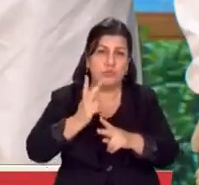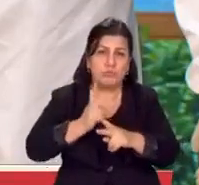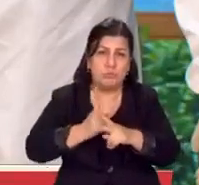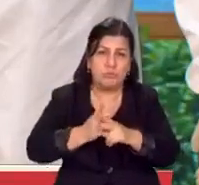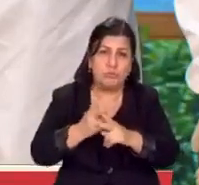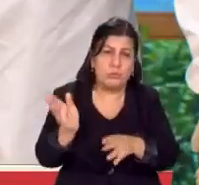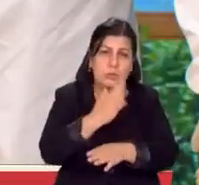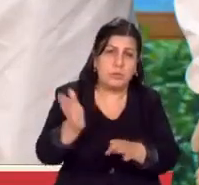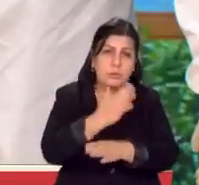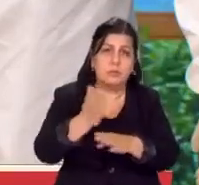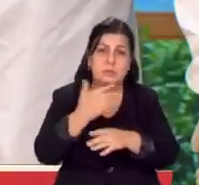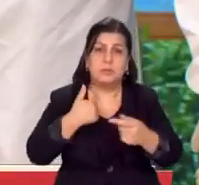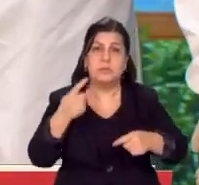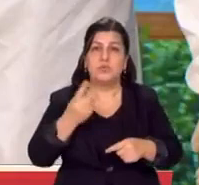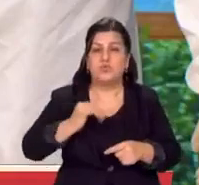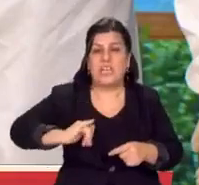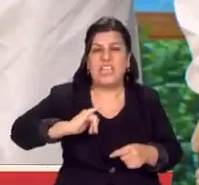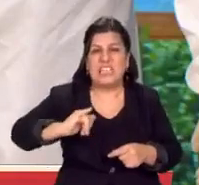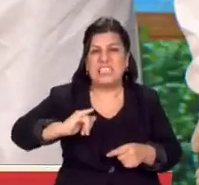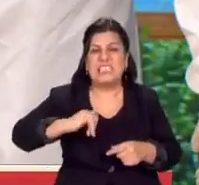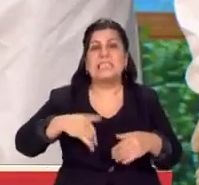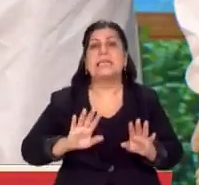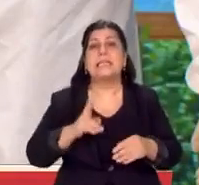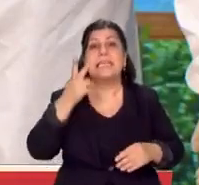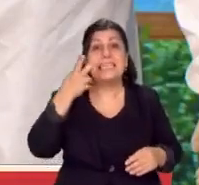çalışmalar ayrı ayrı değil buna rağmen çok yakın bir zamanda değil 3020bi